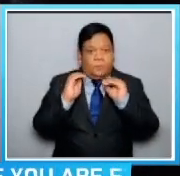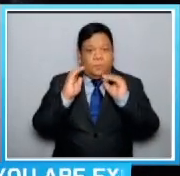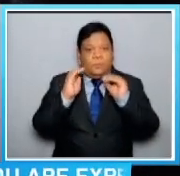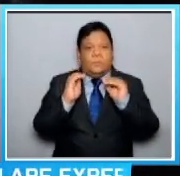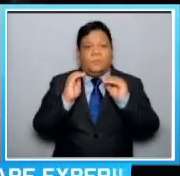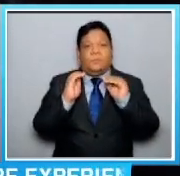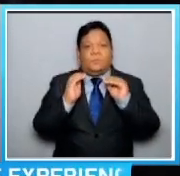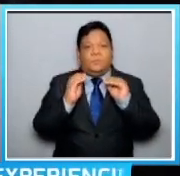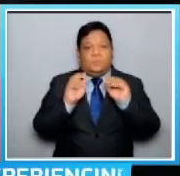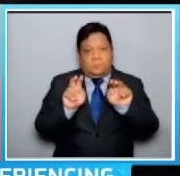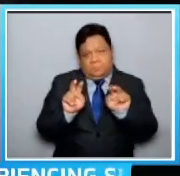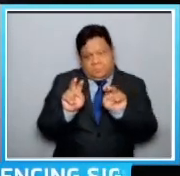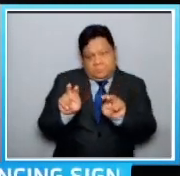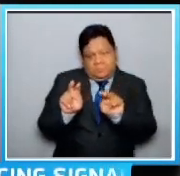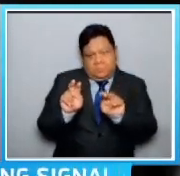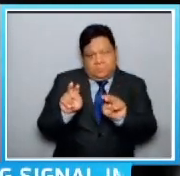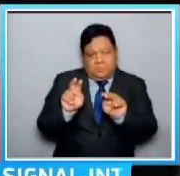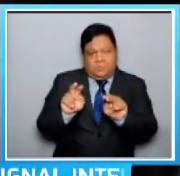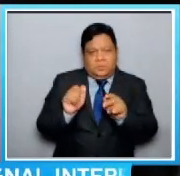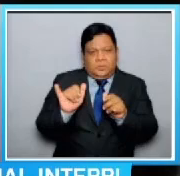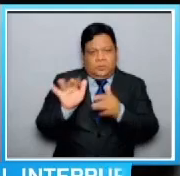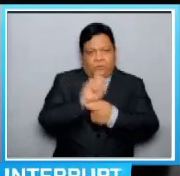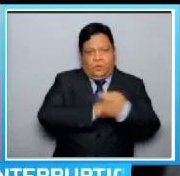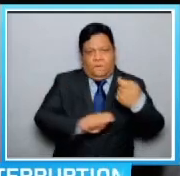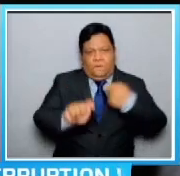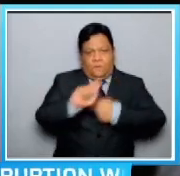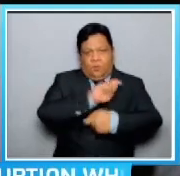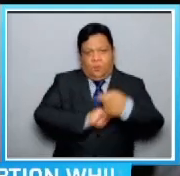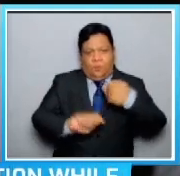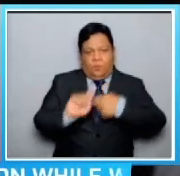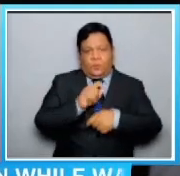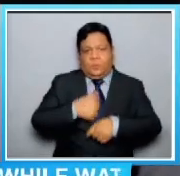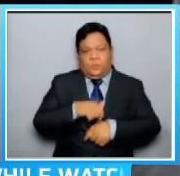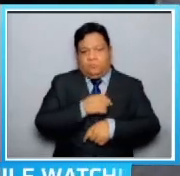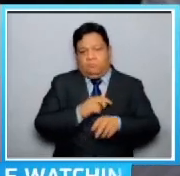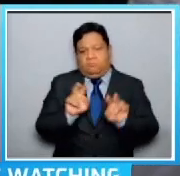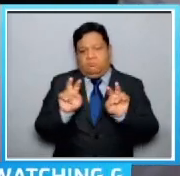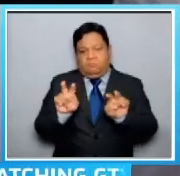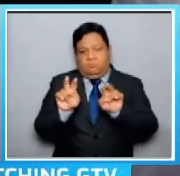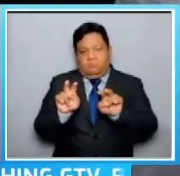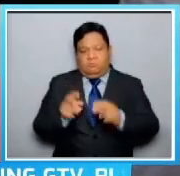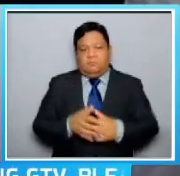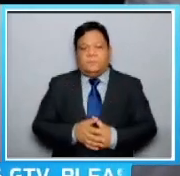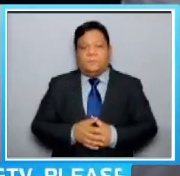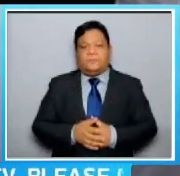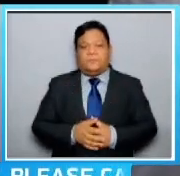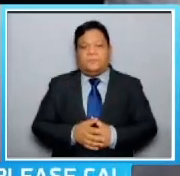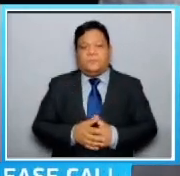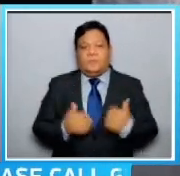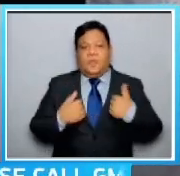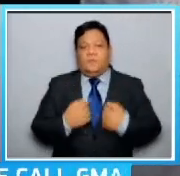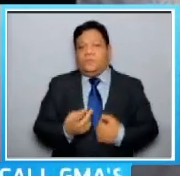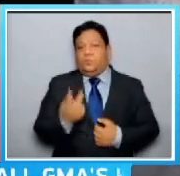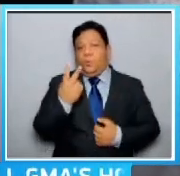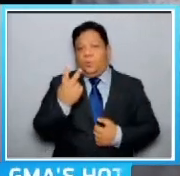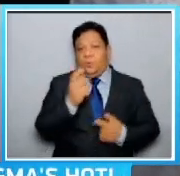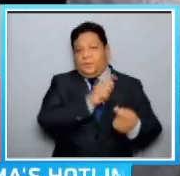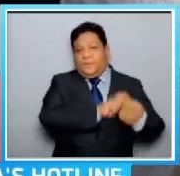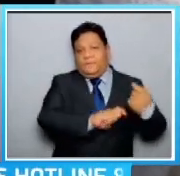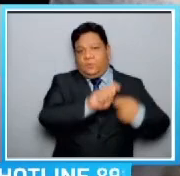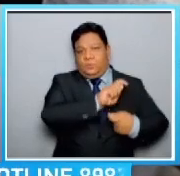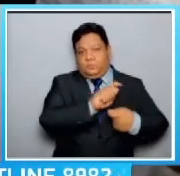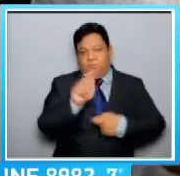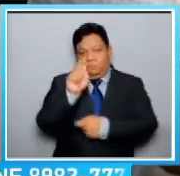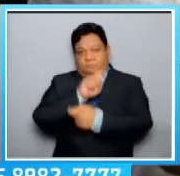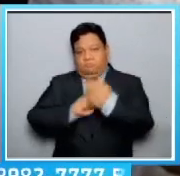mabantayan natin ng gusto itong bagyong ating binabantayan. At dalawang bagyo ito. Yung isa ay,